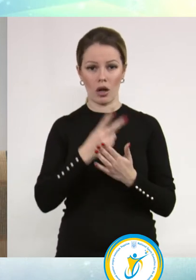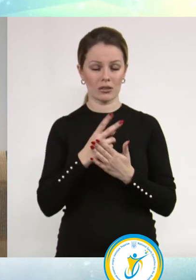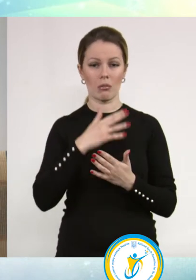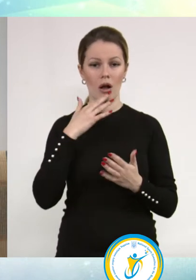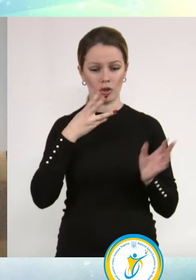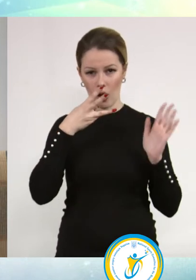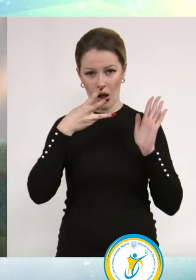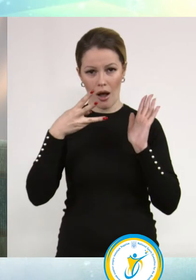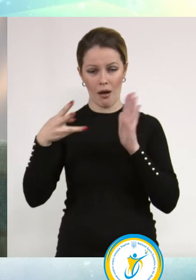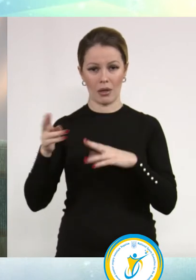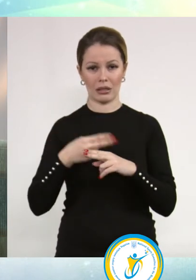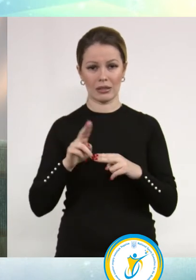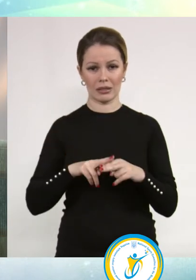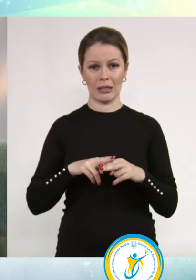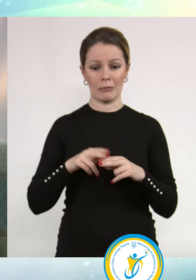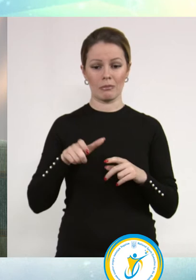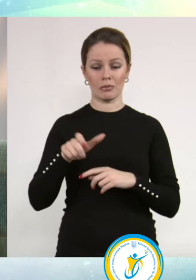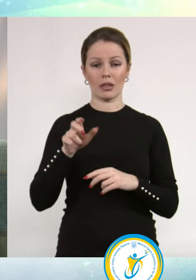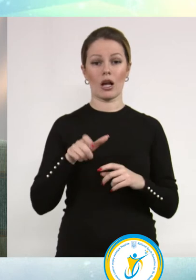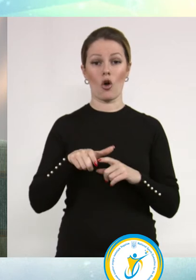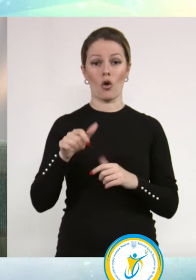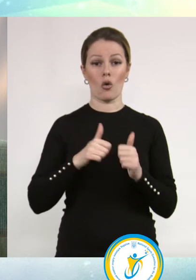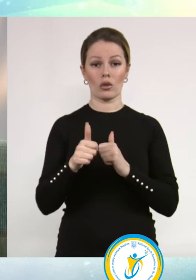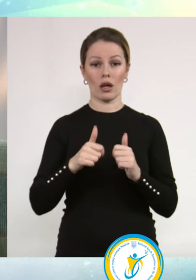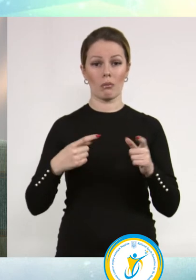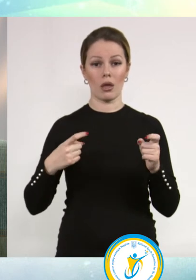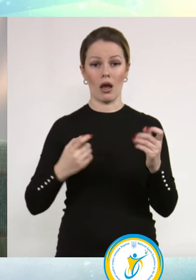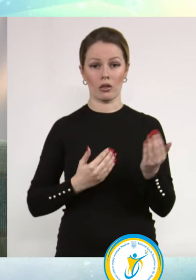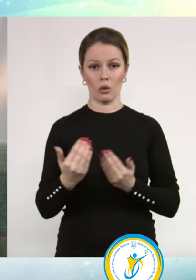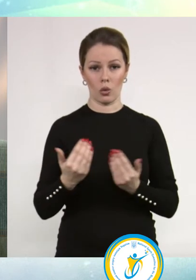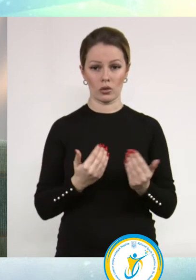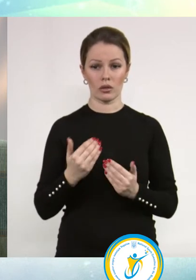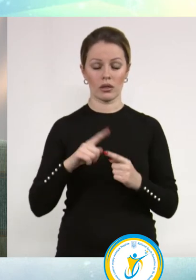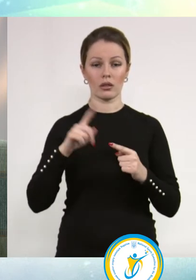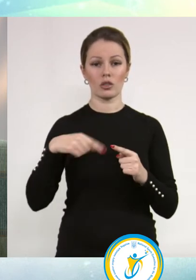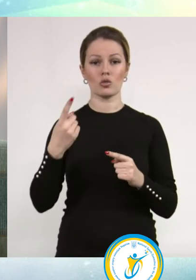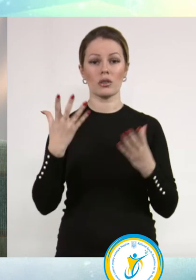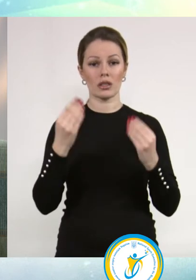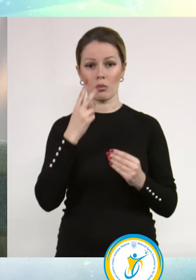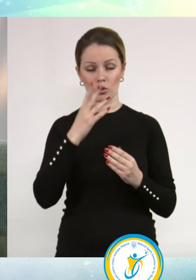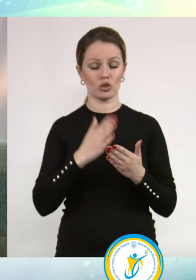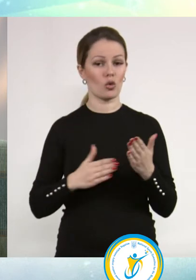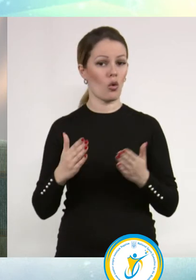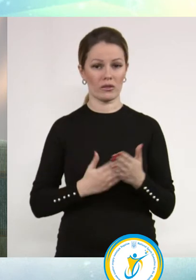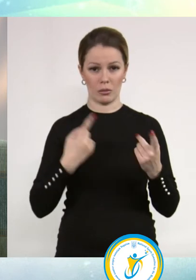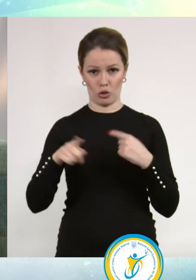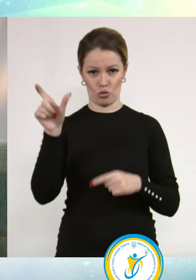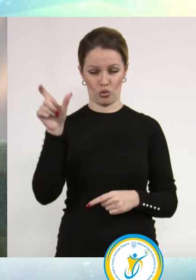багато камер от, на цій біатлоні і гонці. Ну а на наступний день ми побачили зовсім іншого